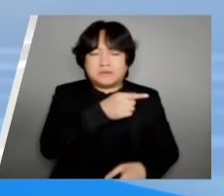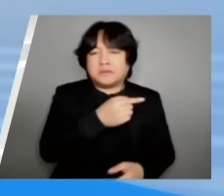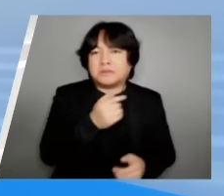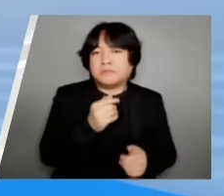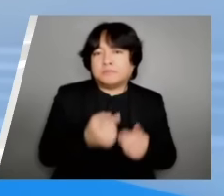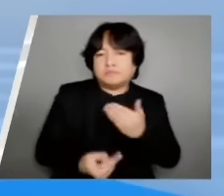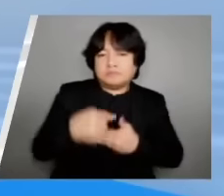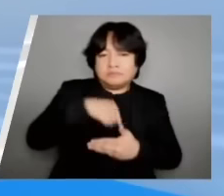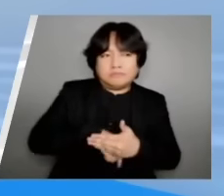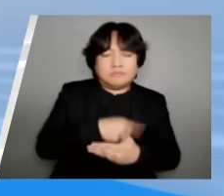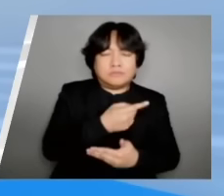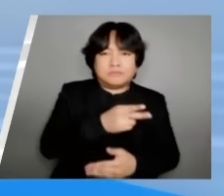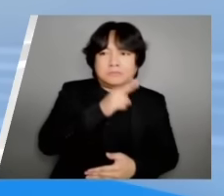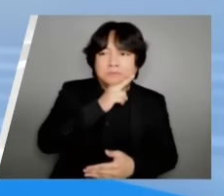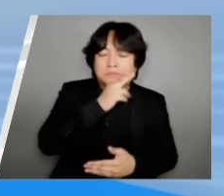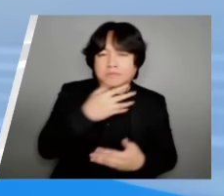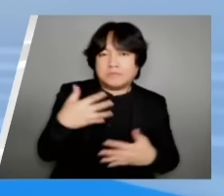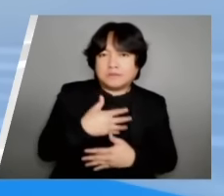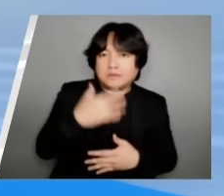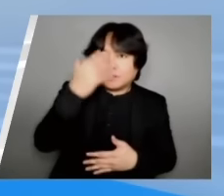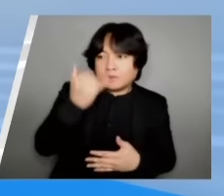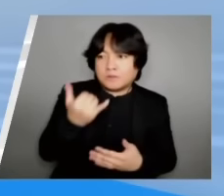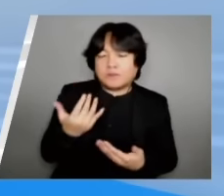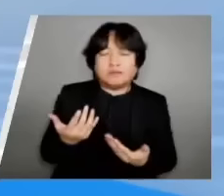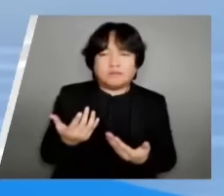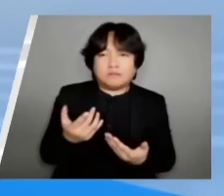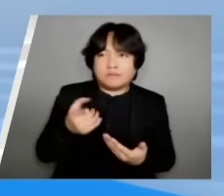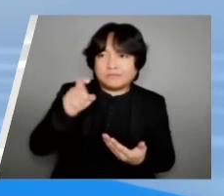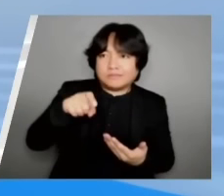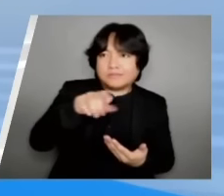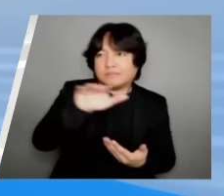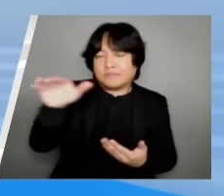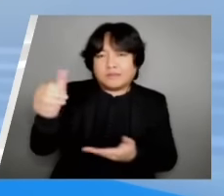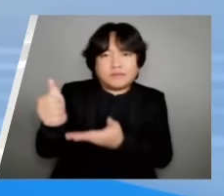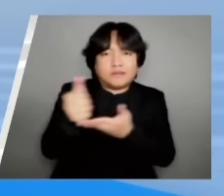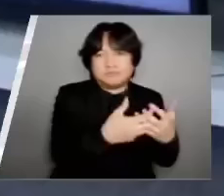sa pamamagitan ng paghingi ng simpatya sa publiko.